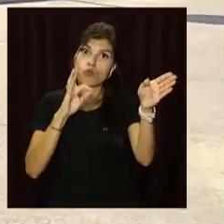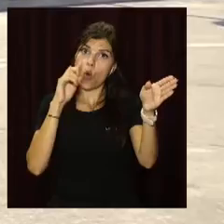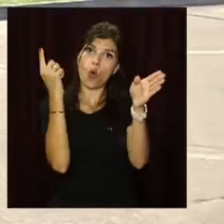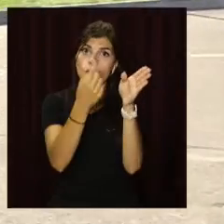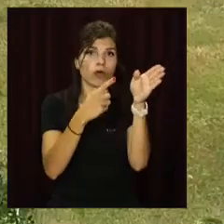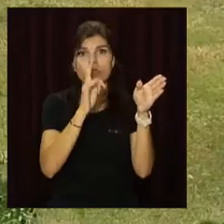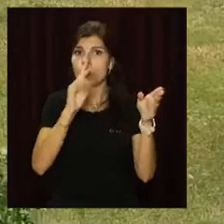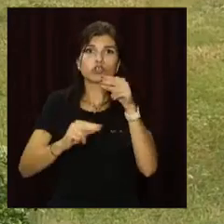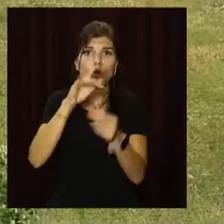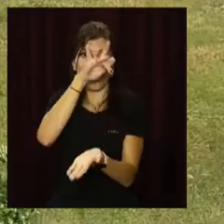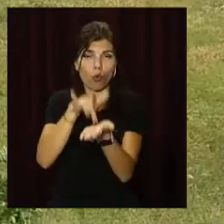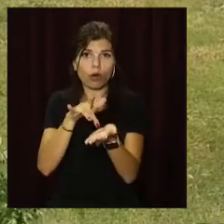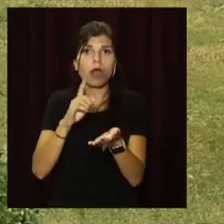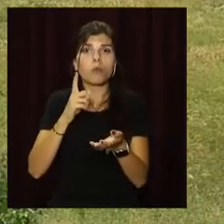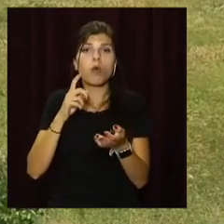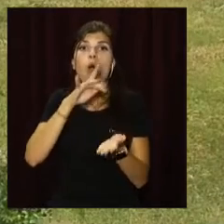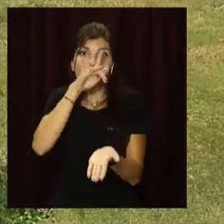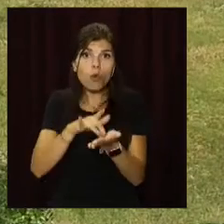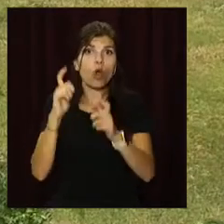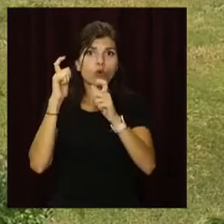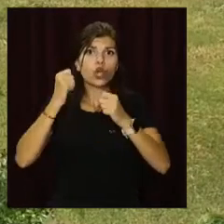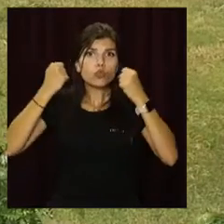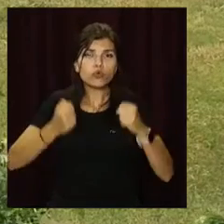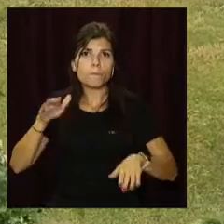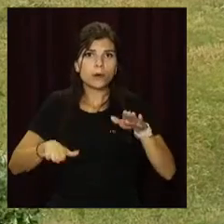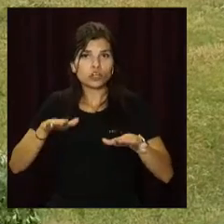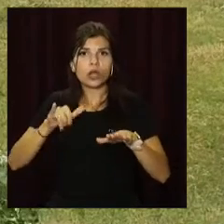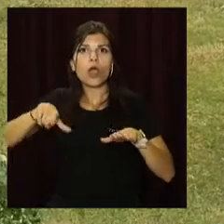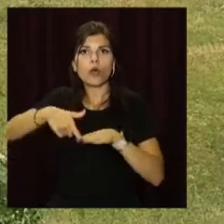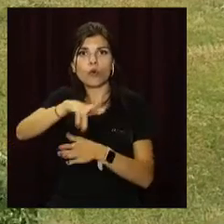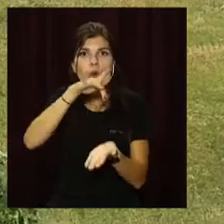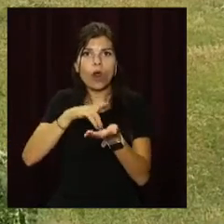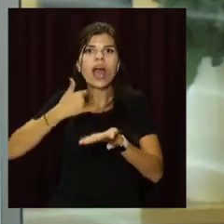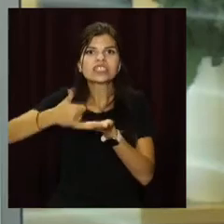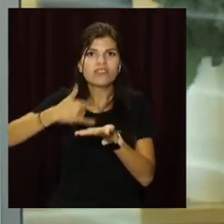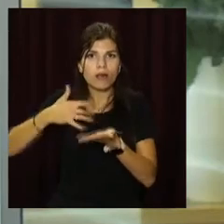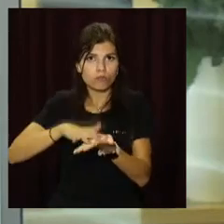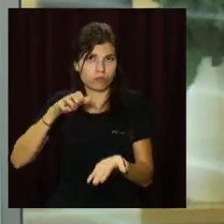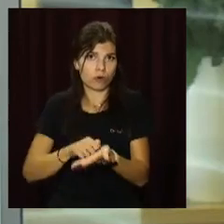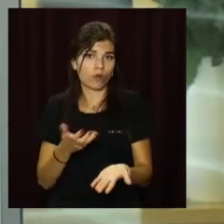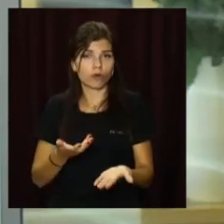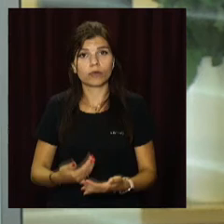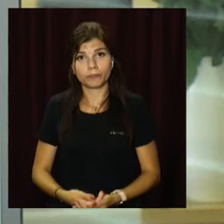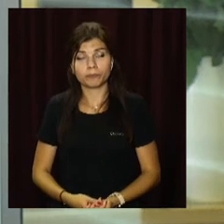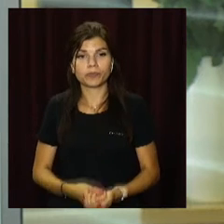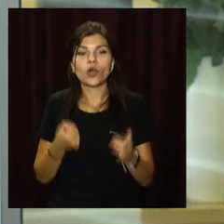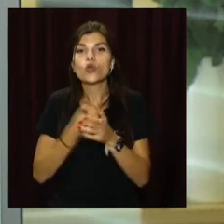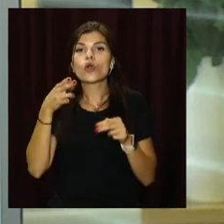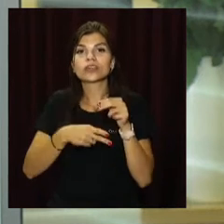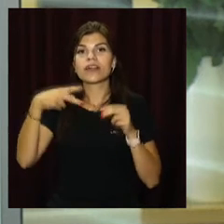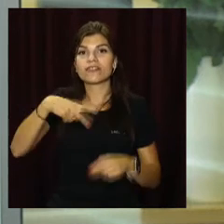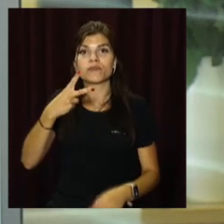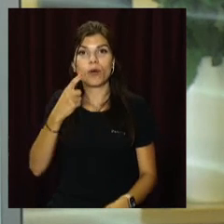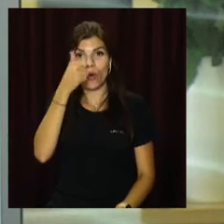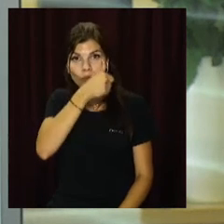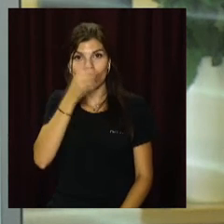не будуть через міст їхати, розбивати дороги і все проче. Звісно, це дуже удобно. До кінця